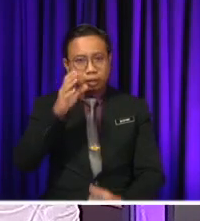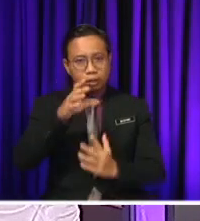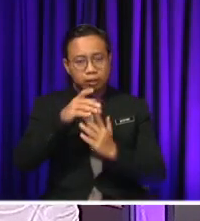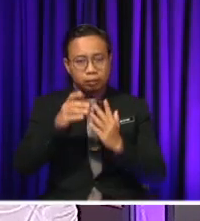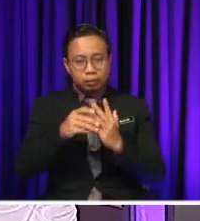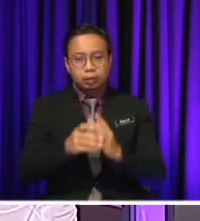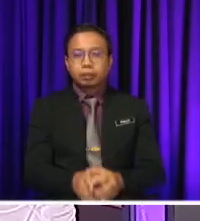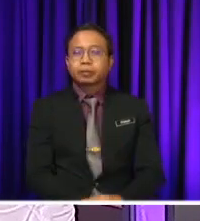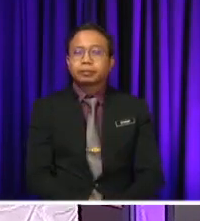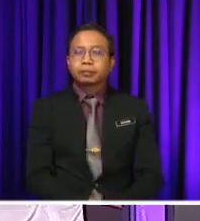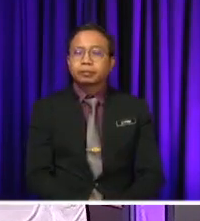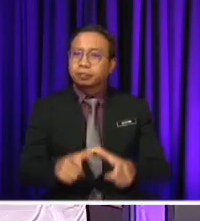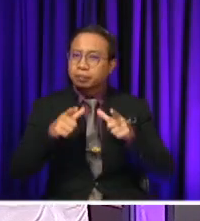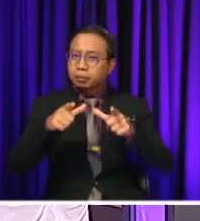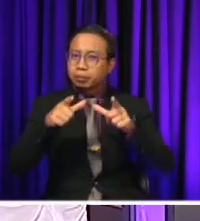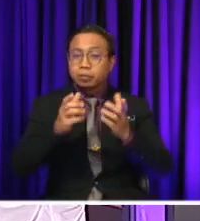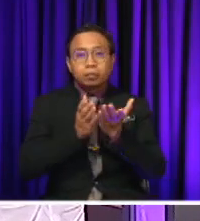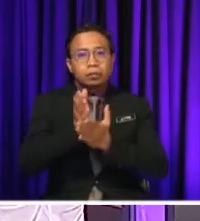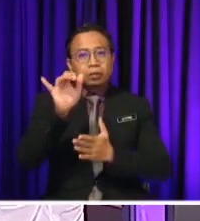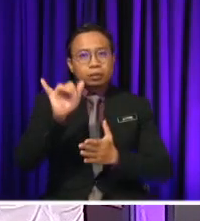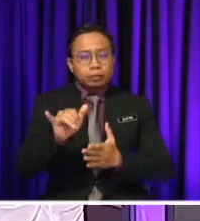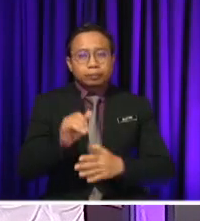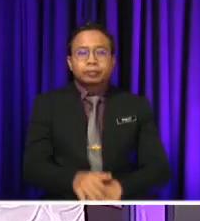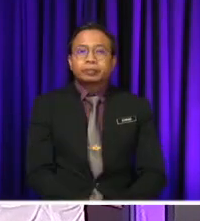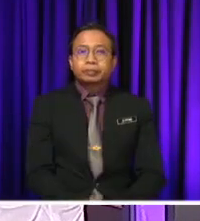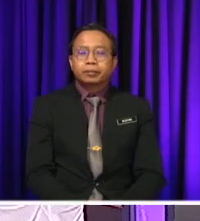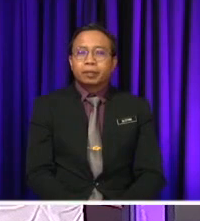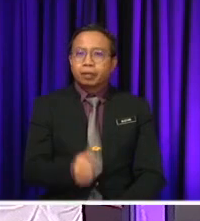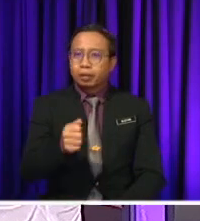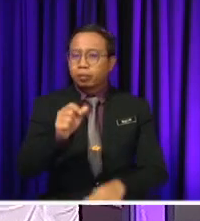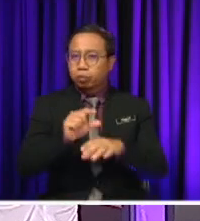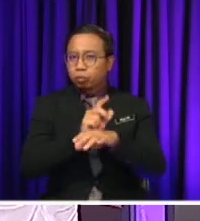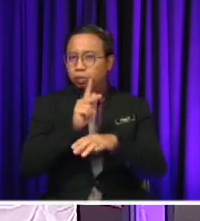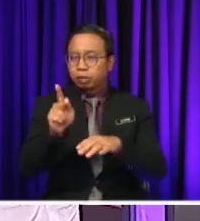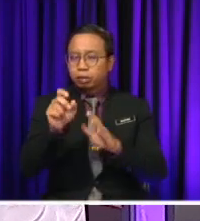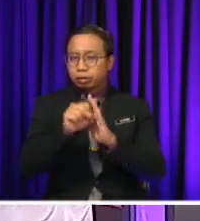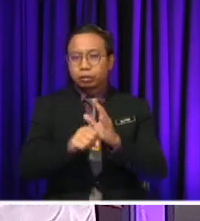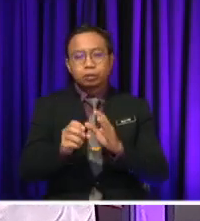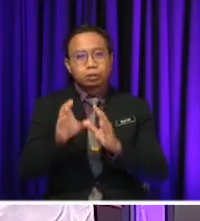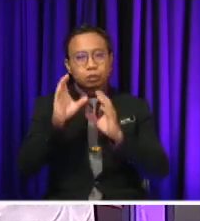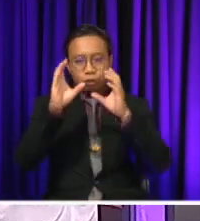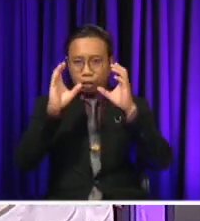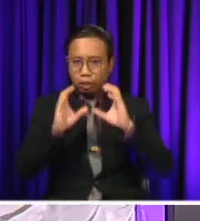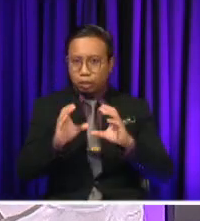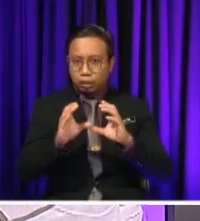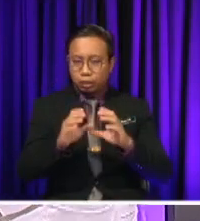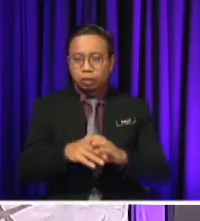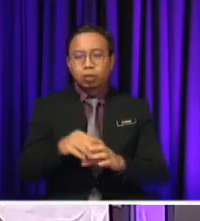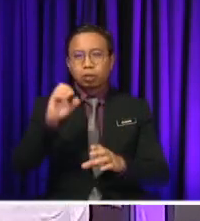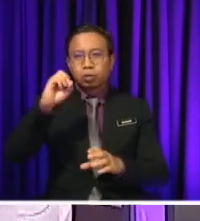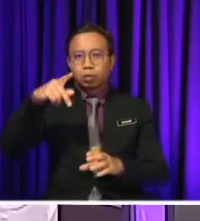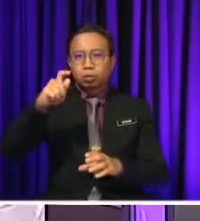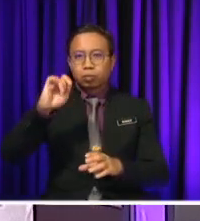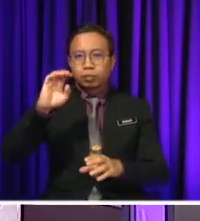kayu dan sebagainya seterusnya kamu menggunakan secara optimum Oke secara optimal